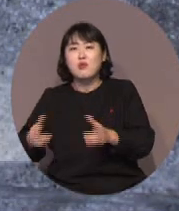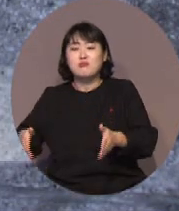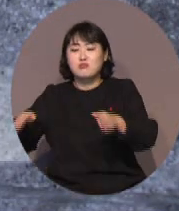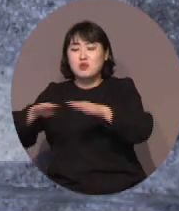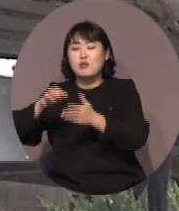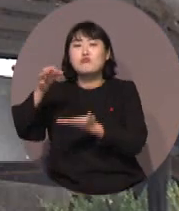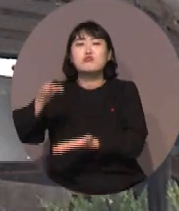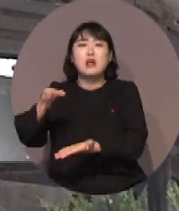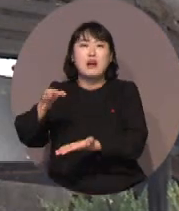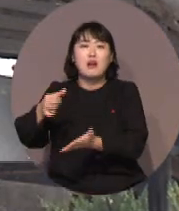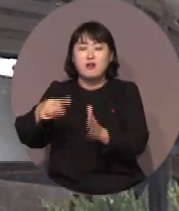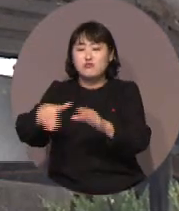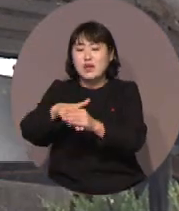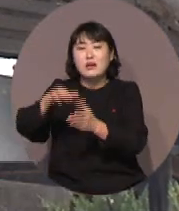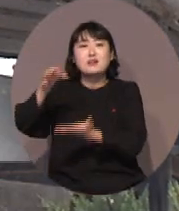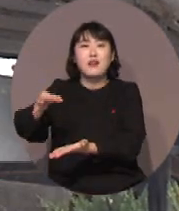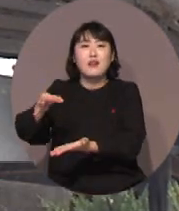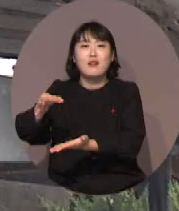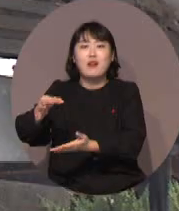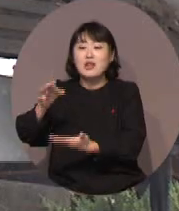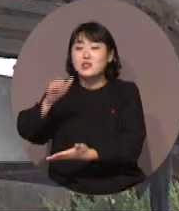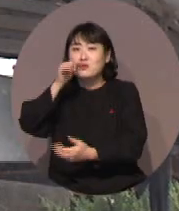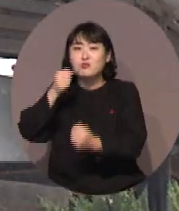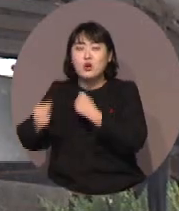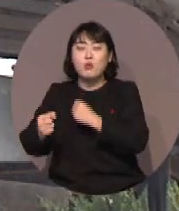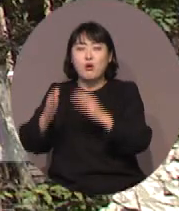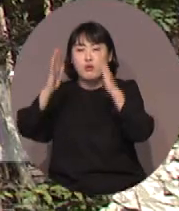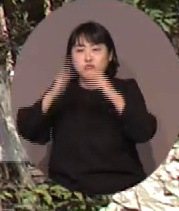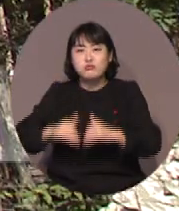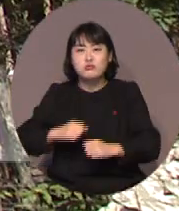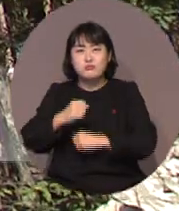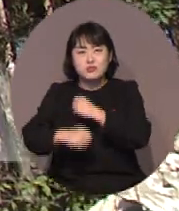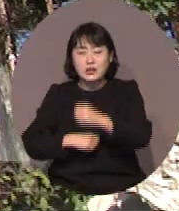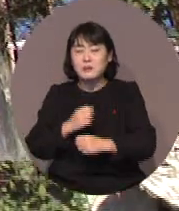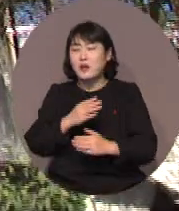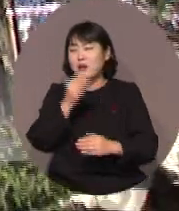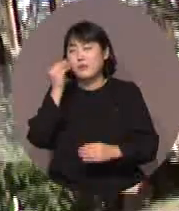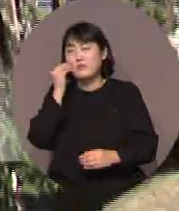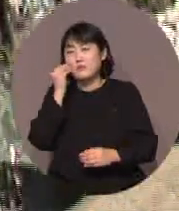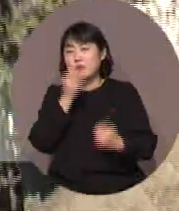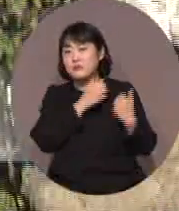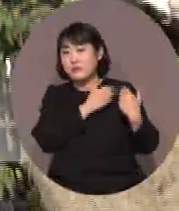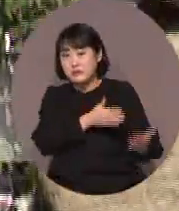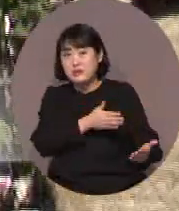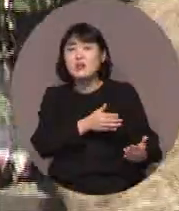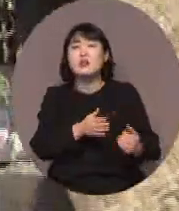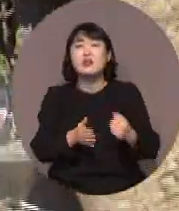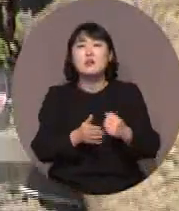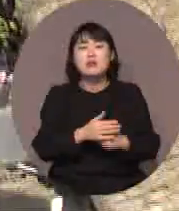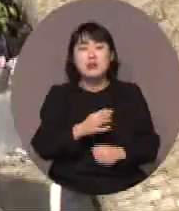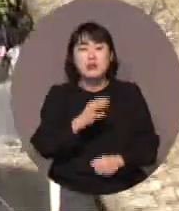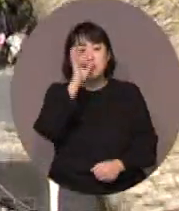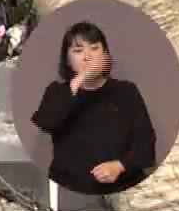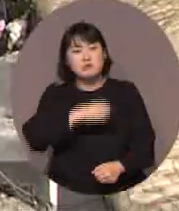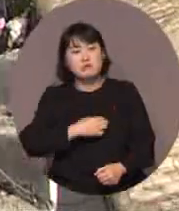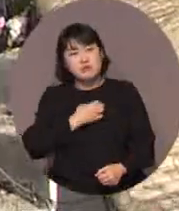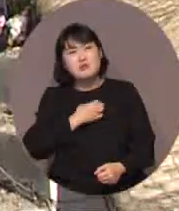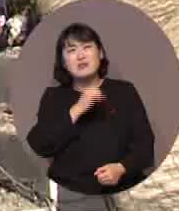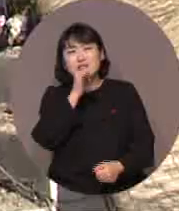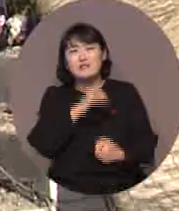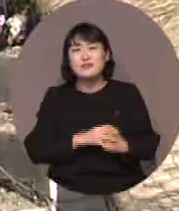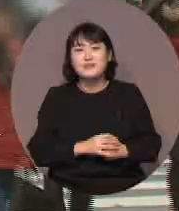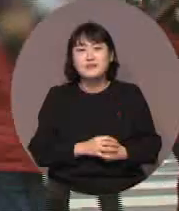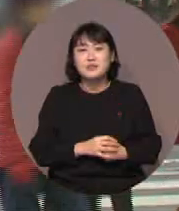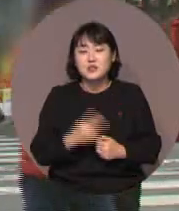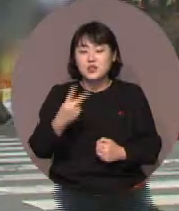문화재의 가치가 있음에도 재개발 등의 이유로 무단 철거되거나 방치돼 도시미관을 해치는 사례도 많습니다.